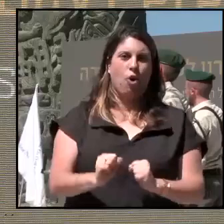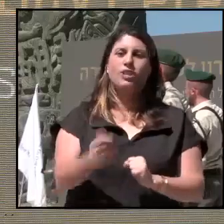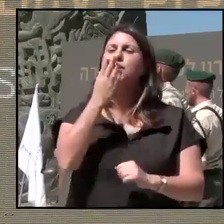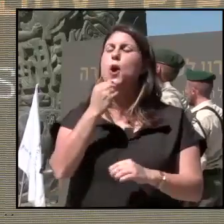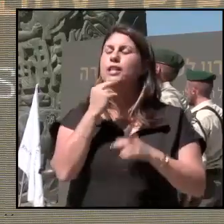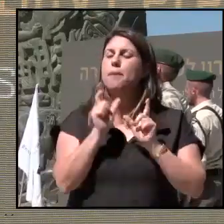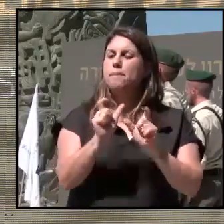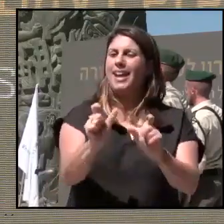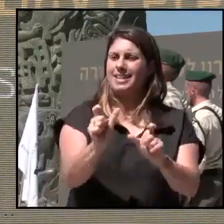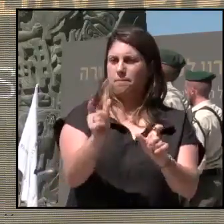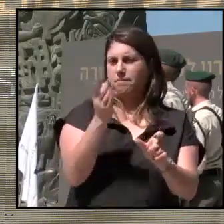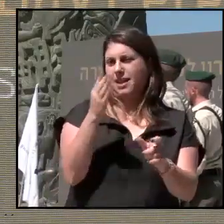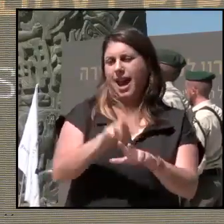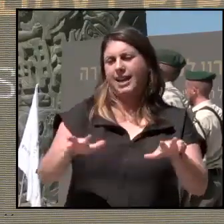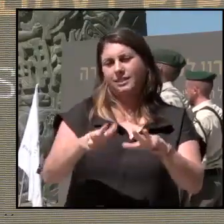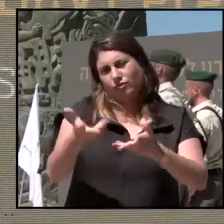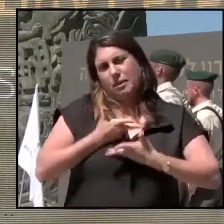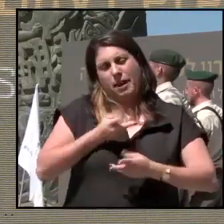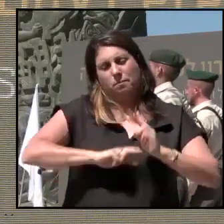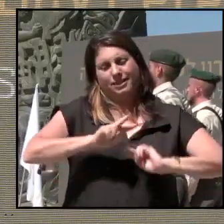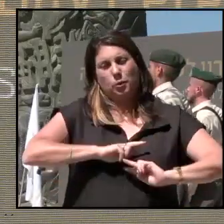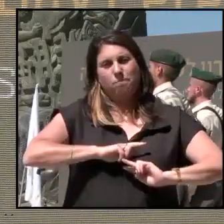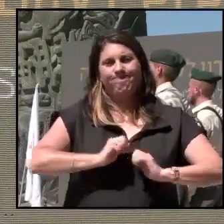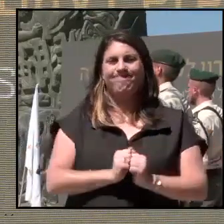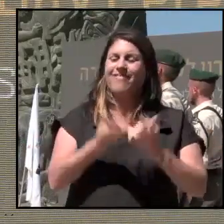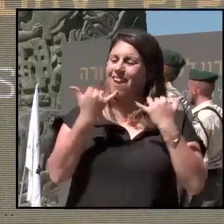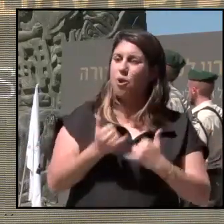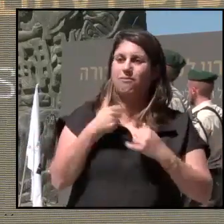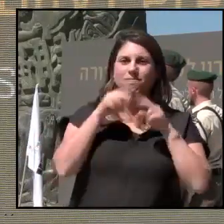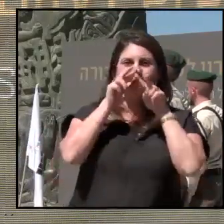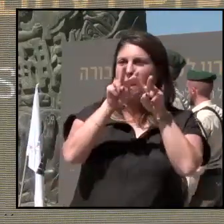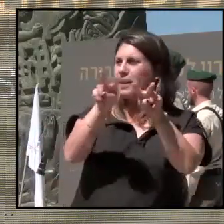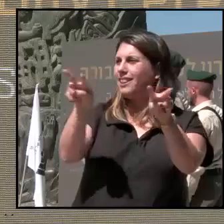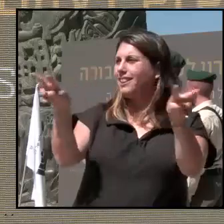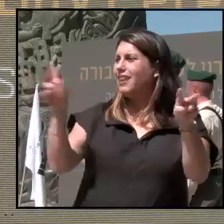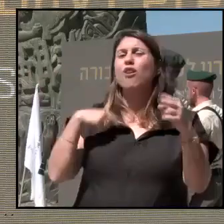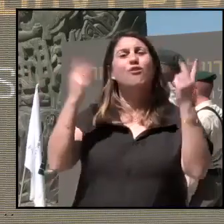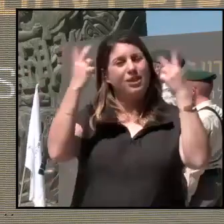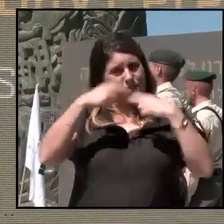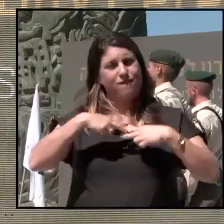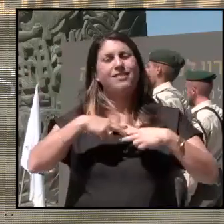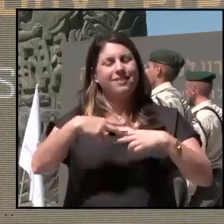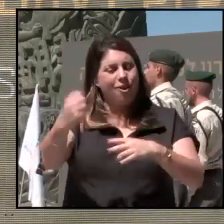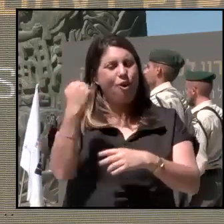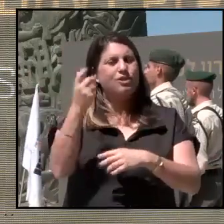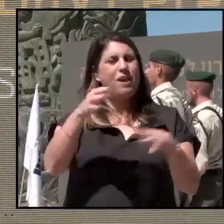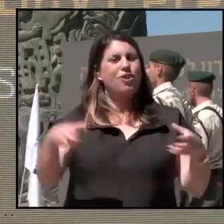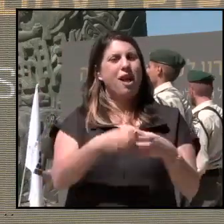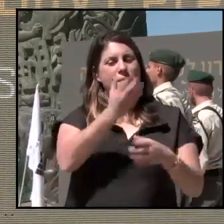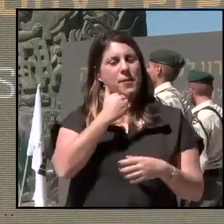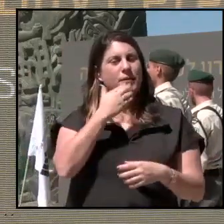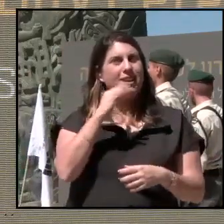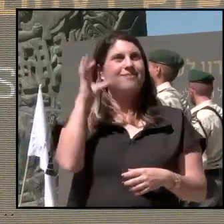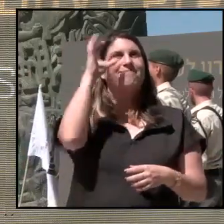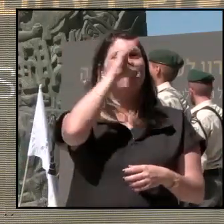הארץ שניתנה לנו בייסורים. היום אני מביט לפניי ומבין יותר מכל את עוצמתו של העם היהודי,